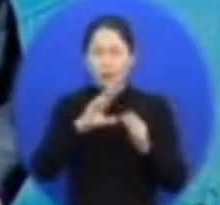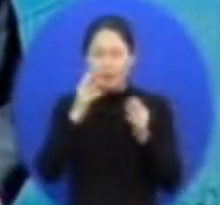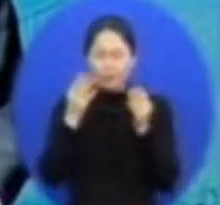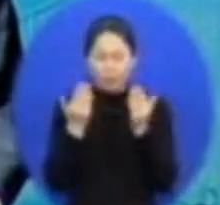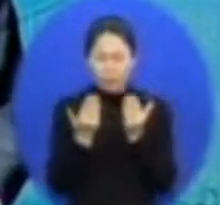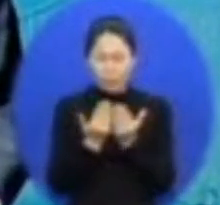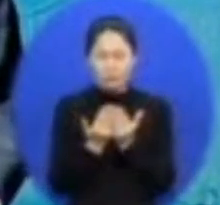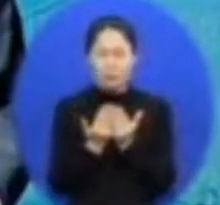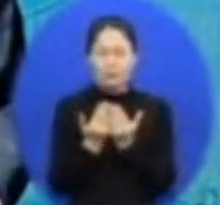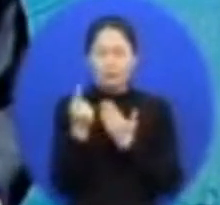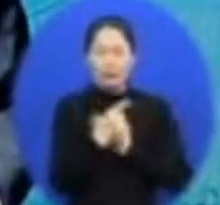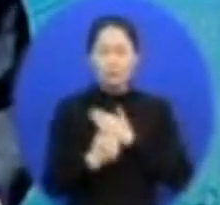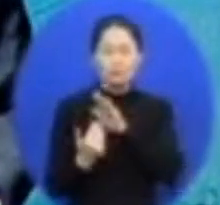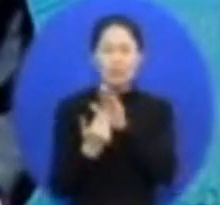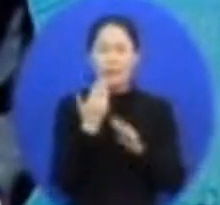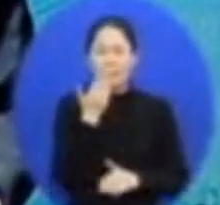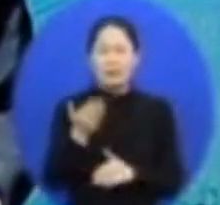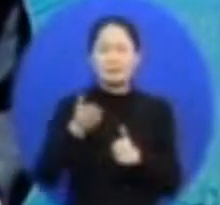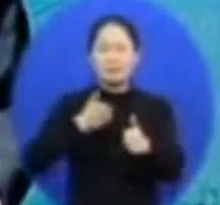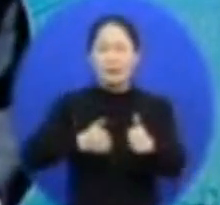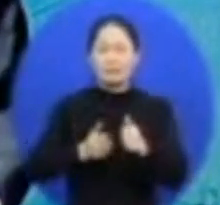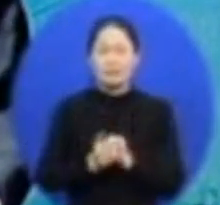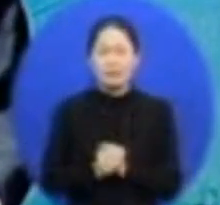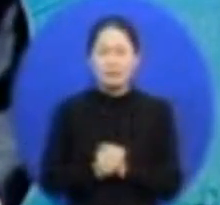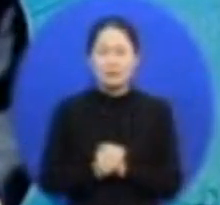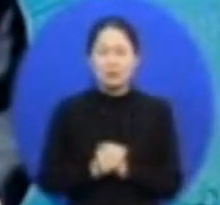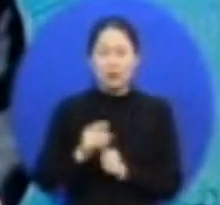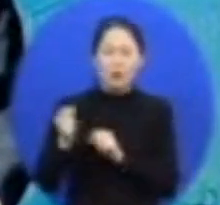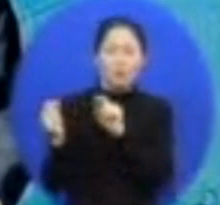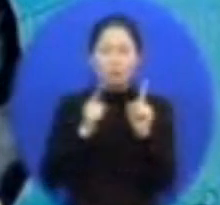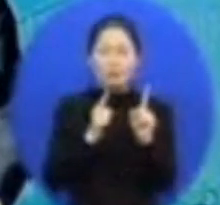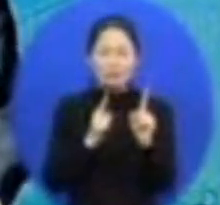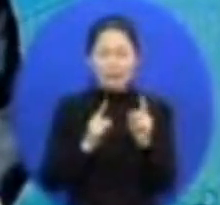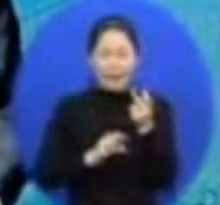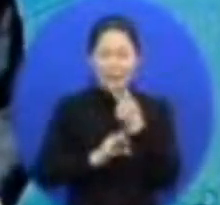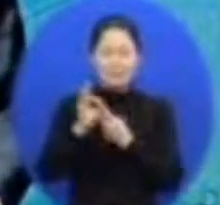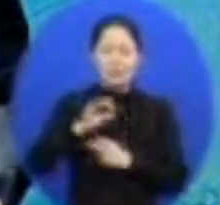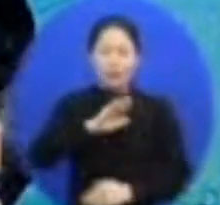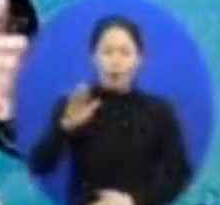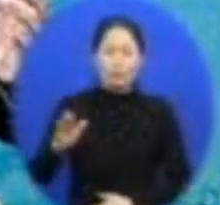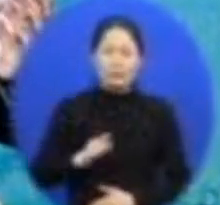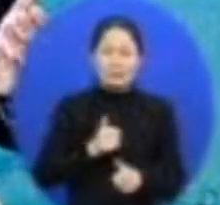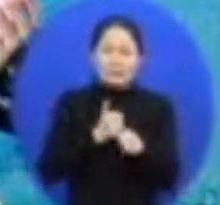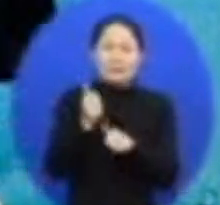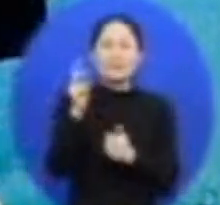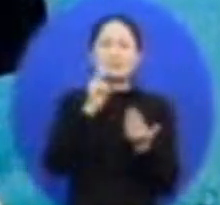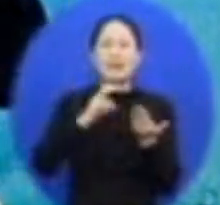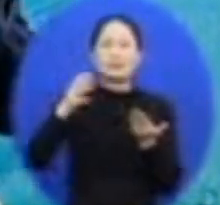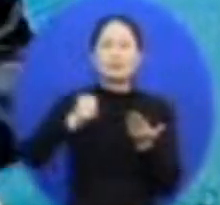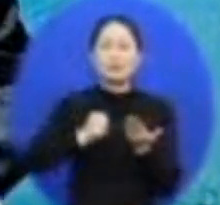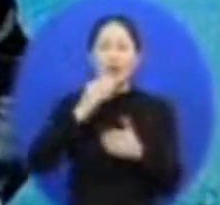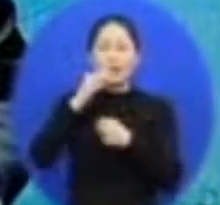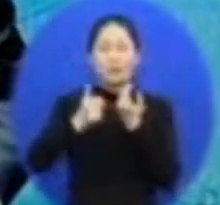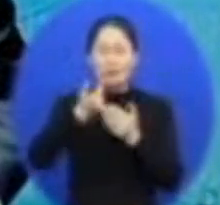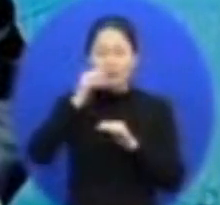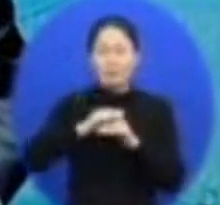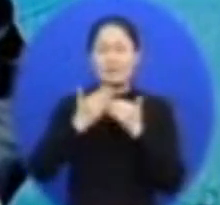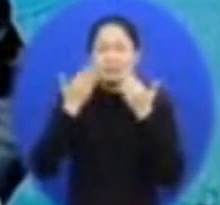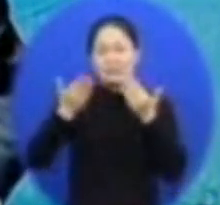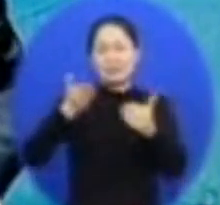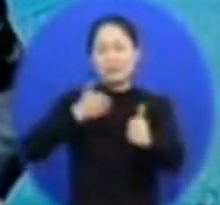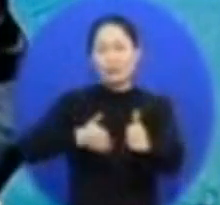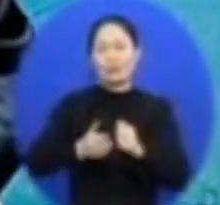되기 바라 그래서 부활절 아침에 여러분 승리의 찬송으로 하나님께 정말 예배를 드리십시오